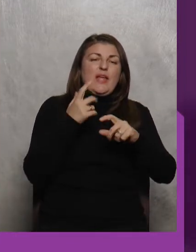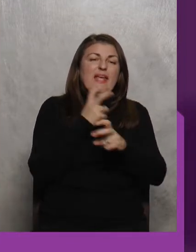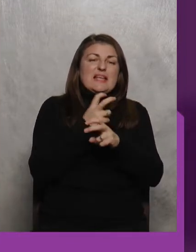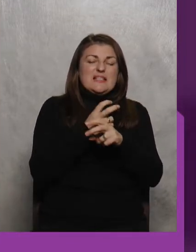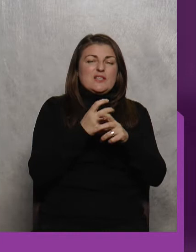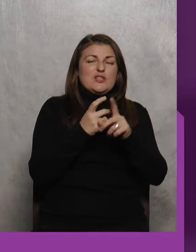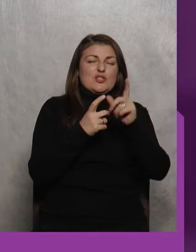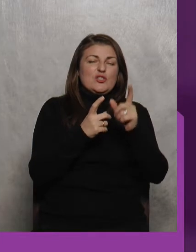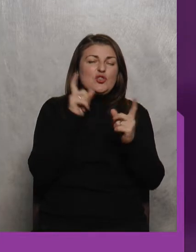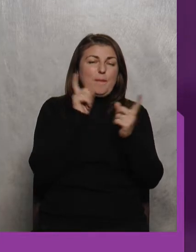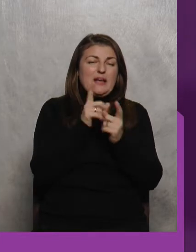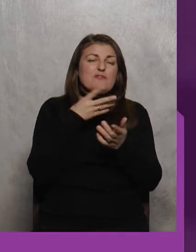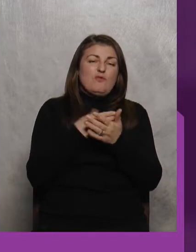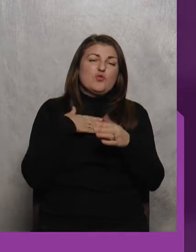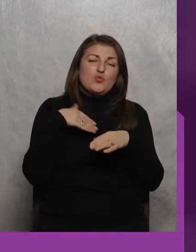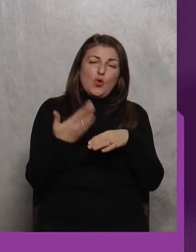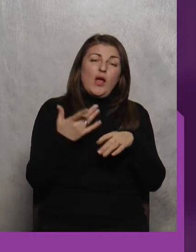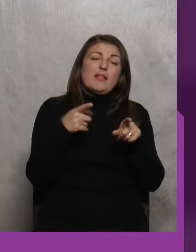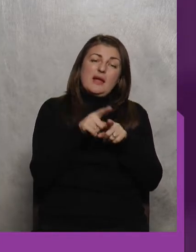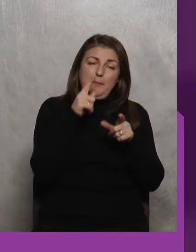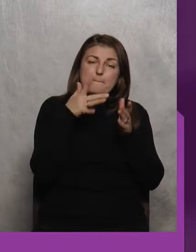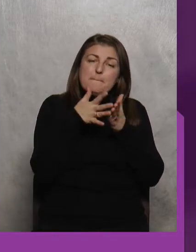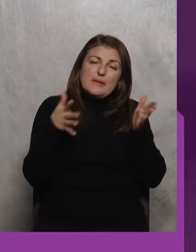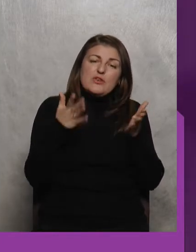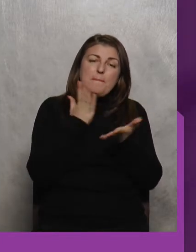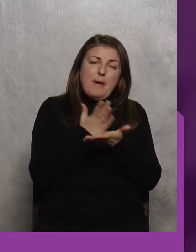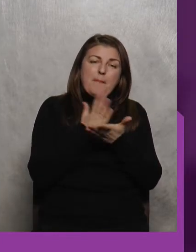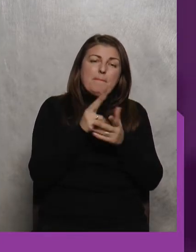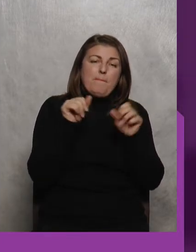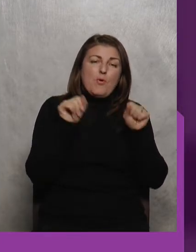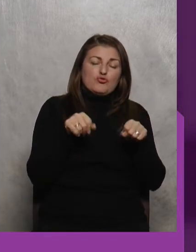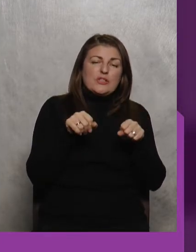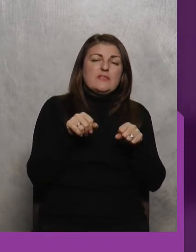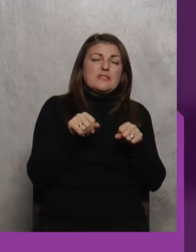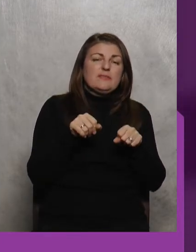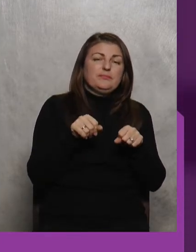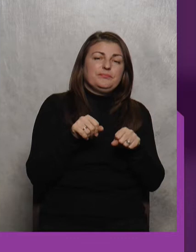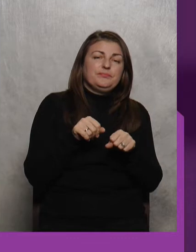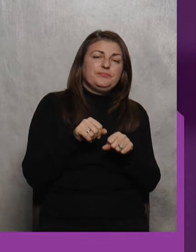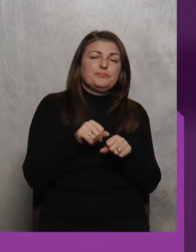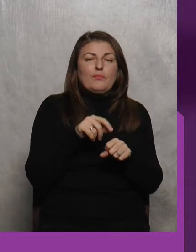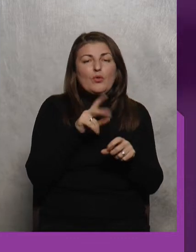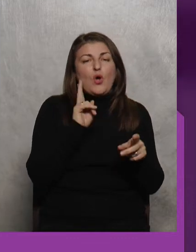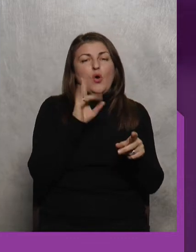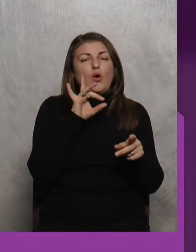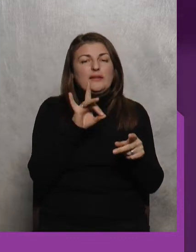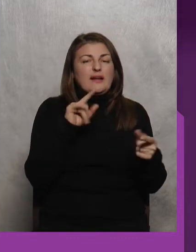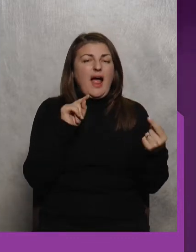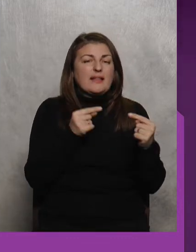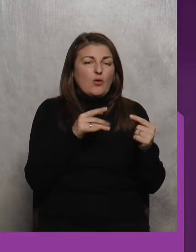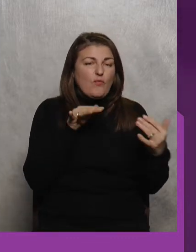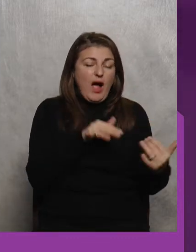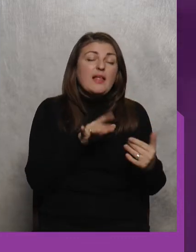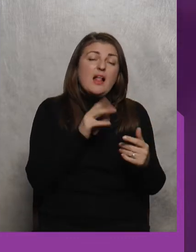суперника в сторону свою, і відповідно так би він більше мав можливість контратакувати. Але,